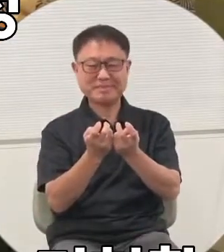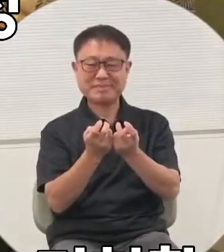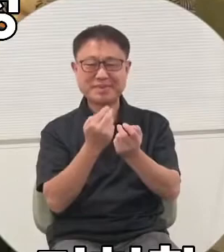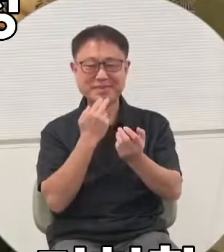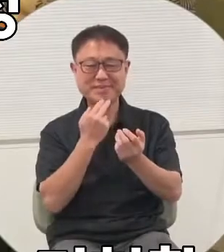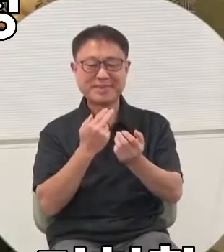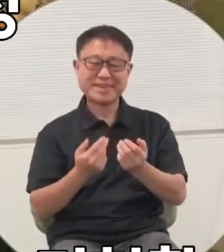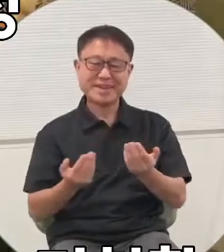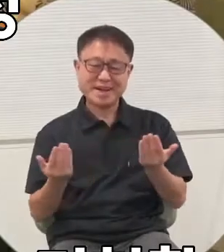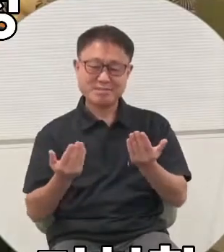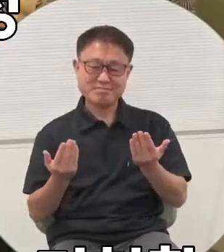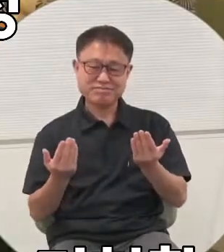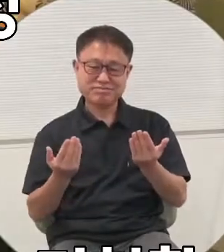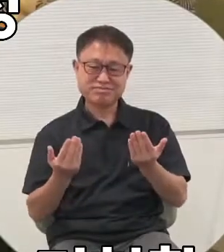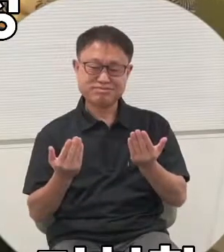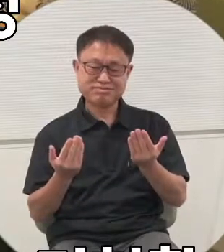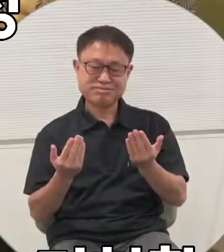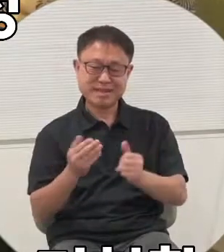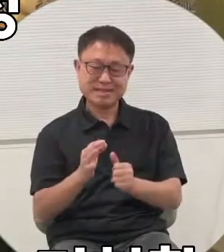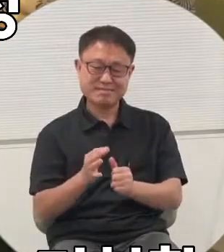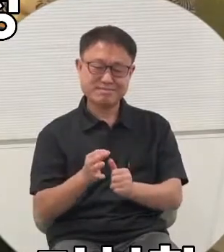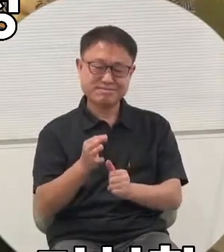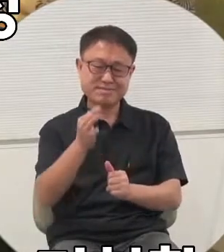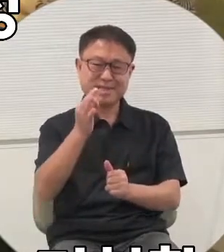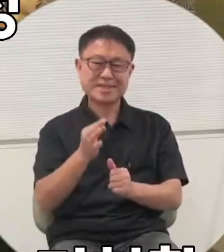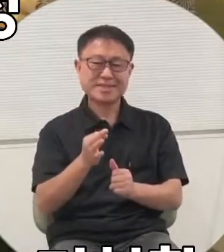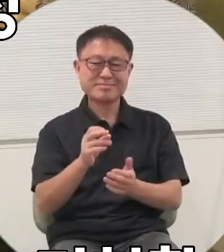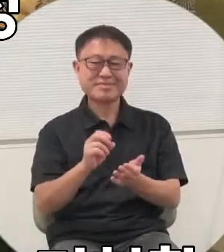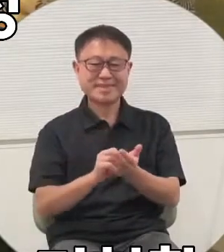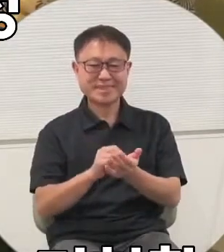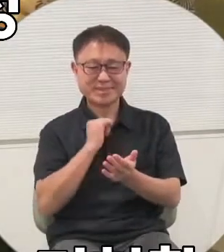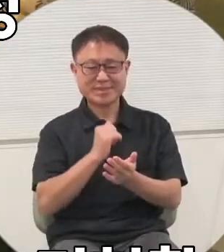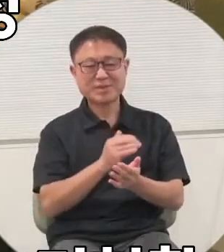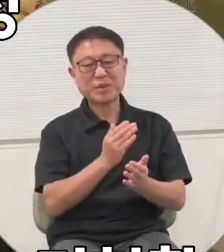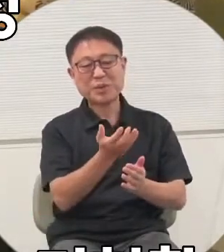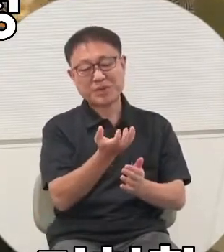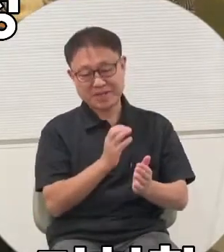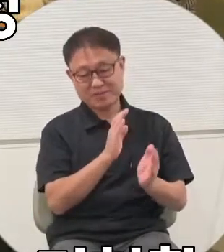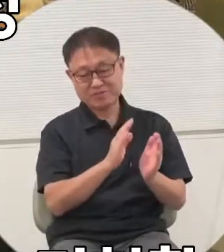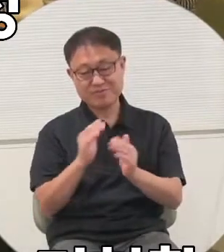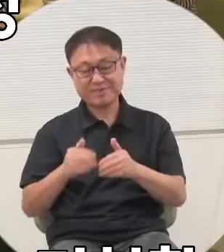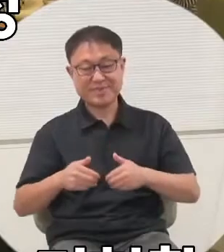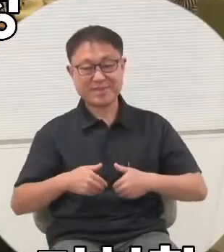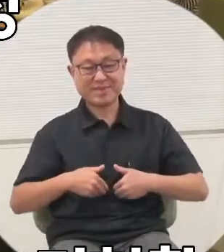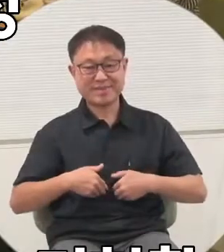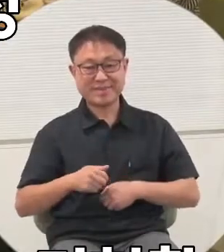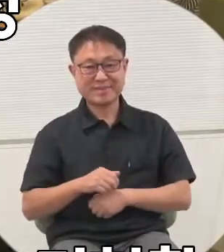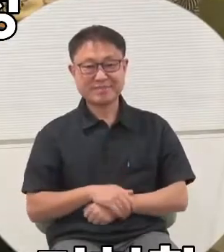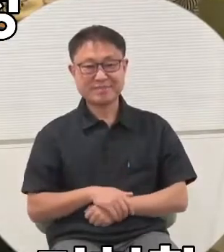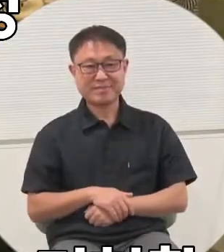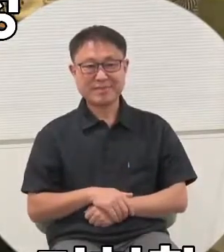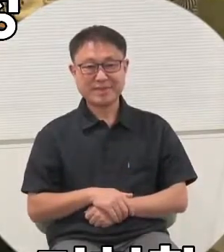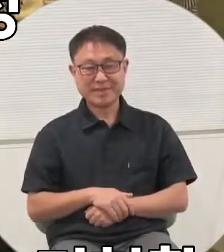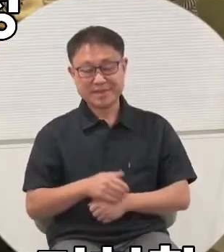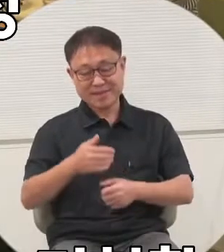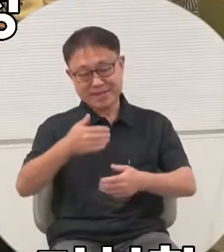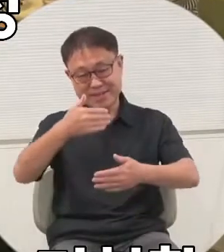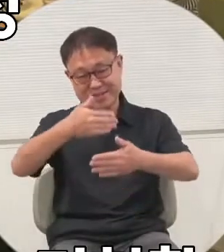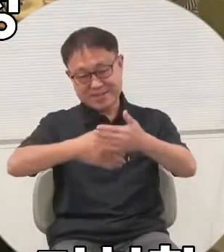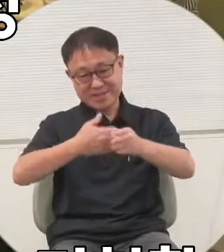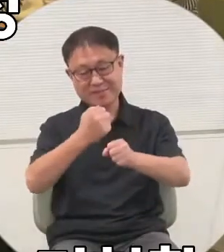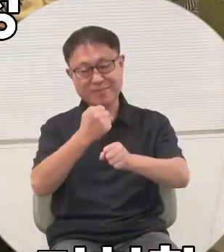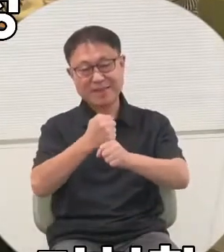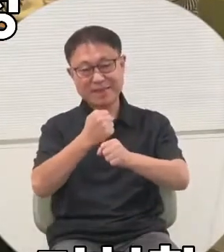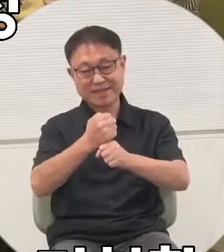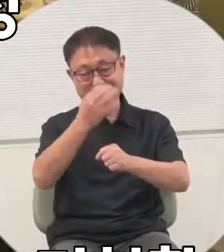업무 과정이 되는 부분도 생기는 것 같아요. 그것도 준비하는 것도 그리고 첫 해다 보니까 또 이제 영상을 다루는